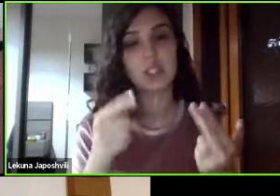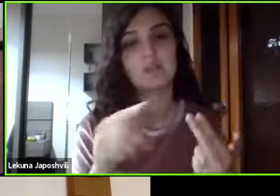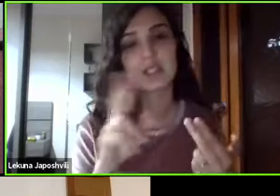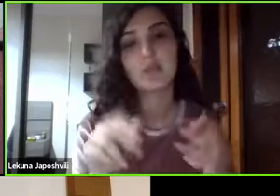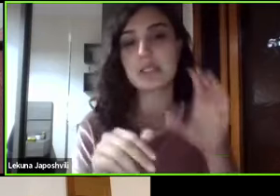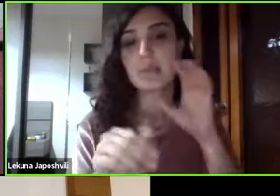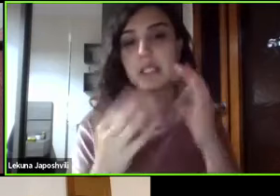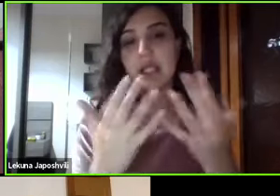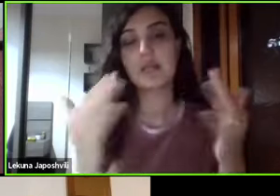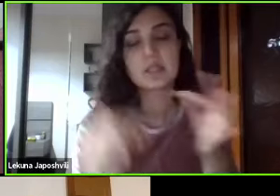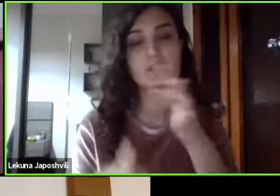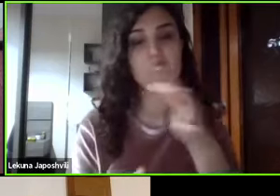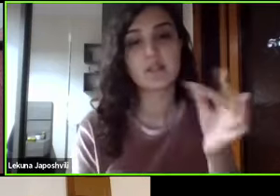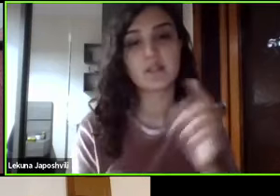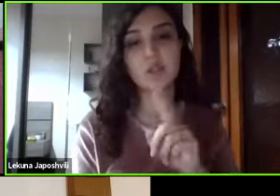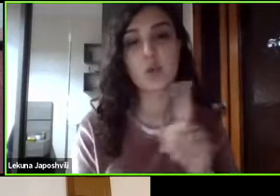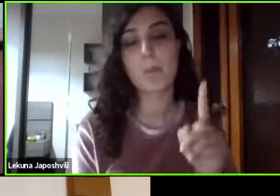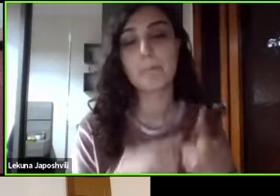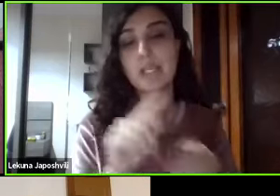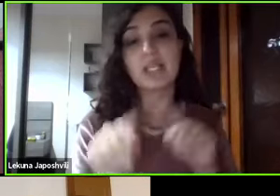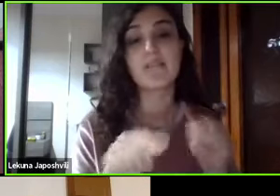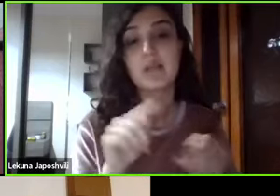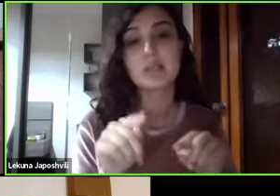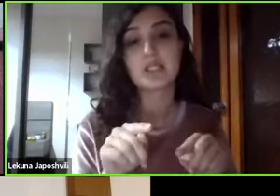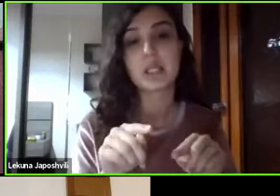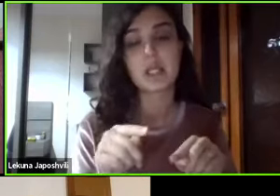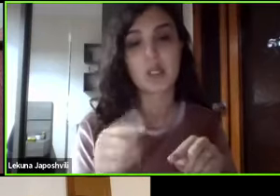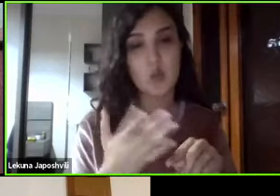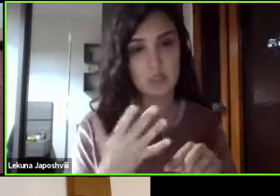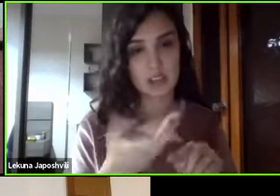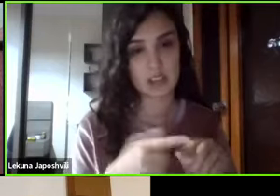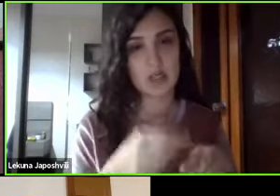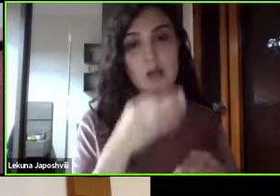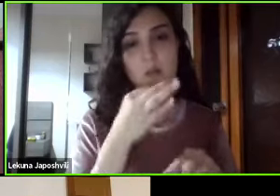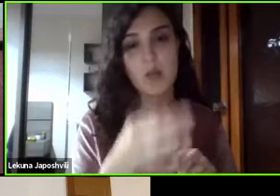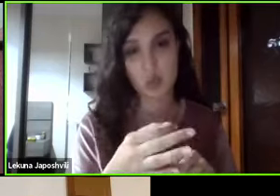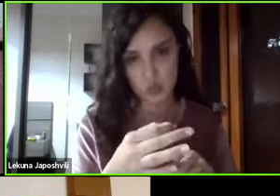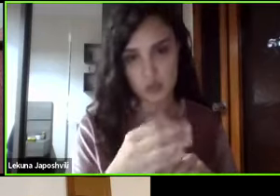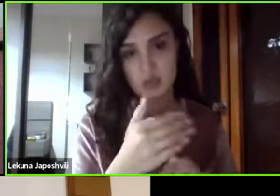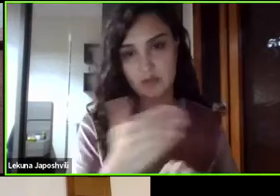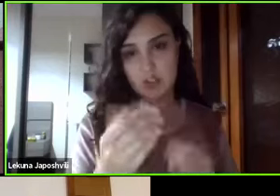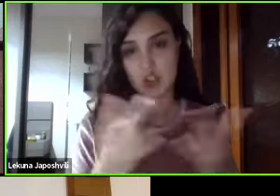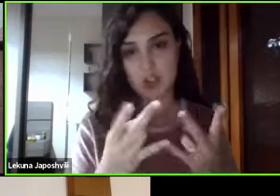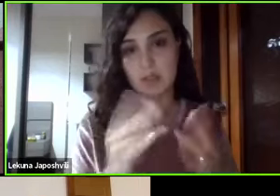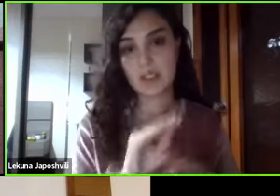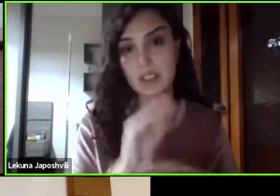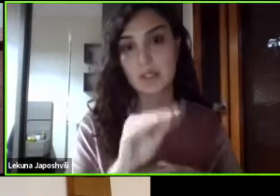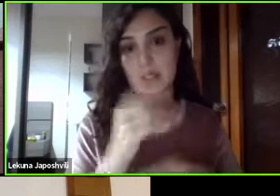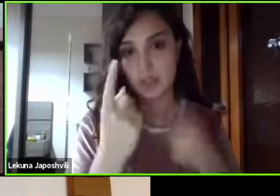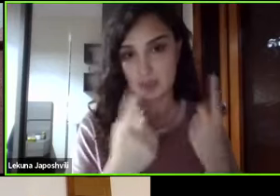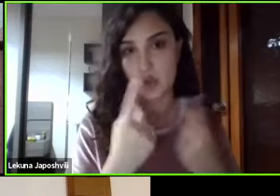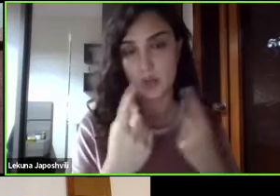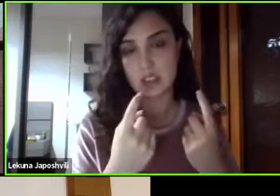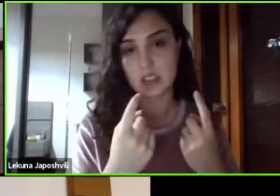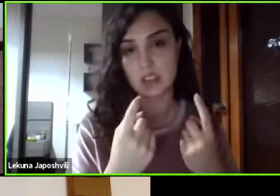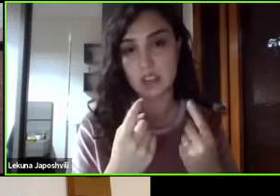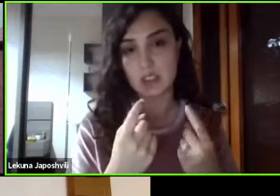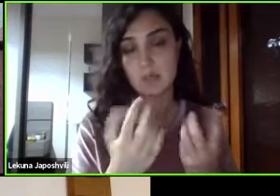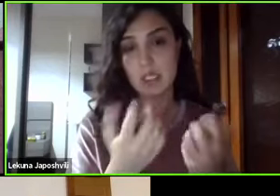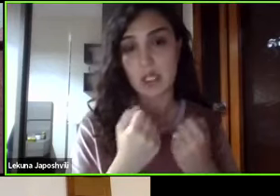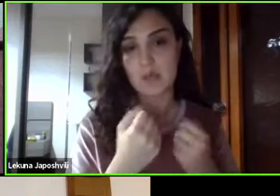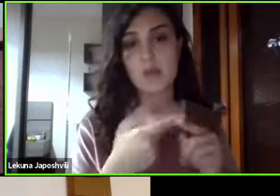მსმენელებს შევახსენებ, რომ აი იმ კითხვებზე, რომელზე პასუხის გასაცემად თქვენ გჭირდება დამატებით ინფორმაციის მოპოვება,